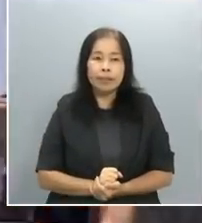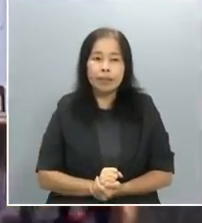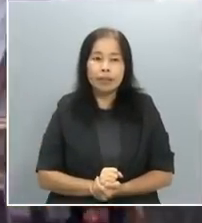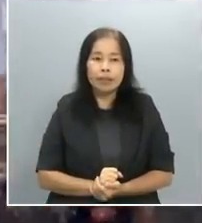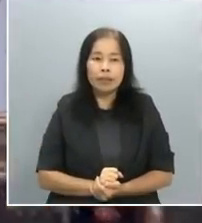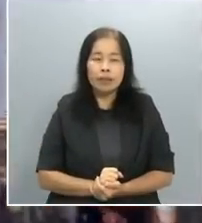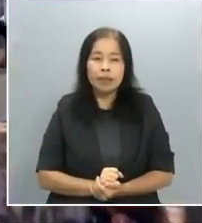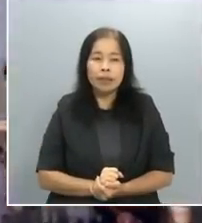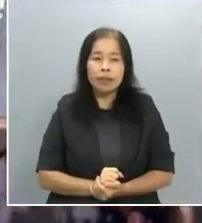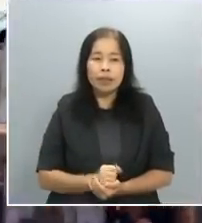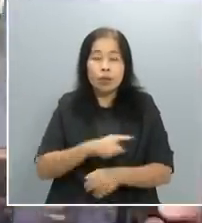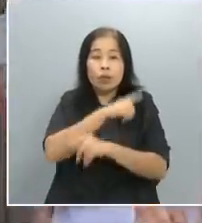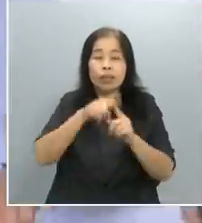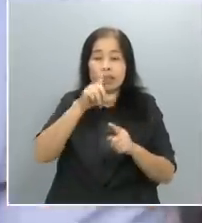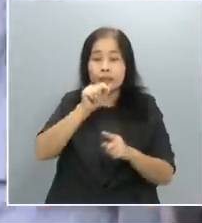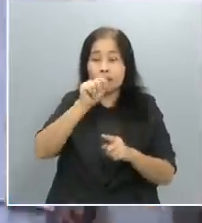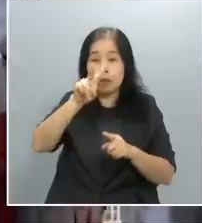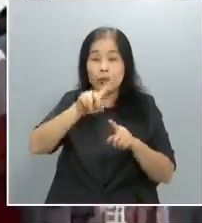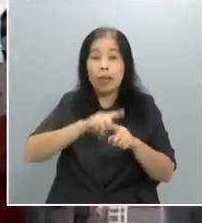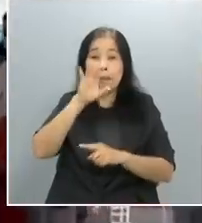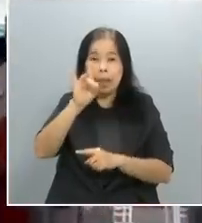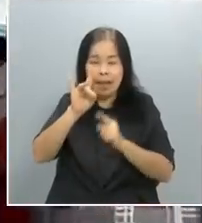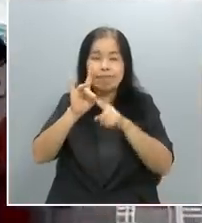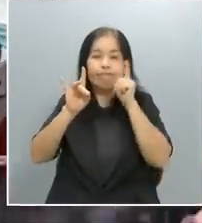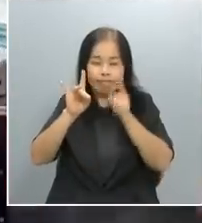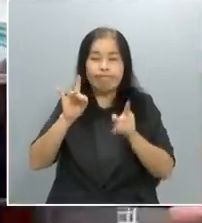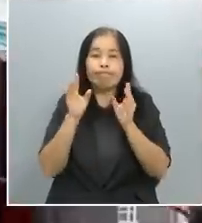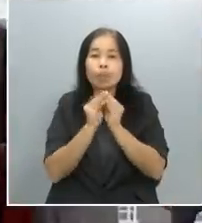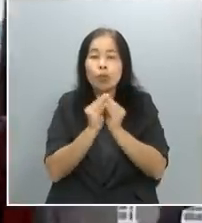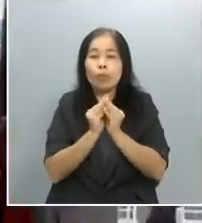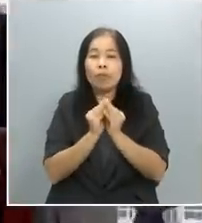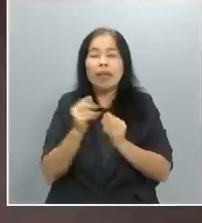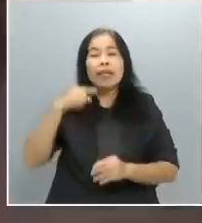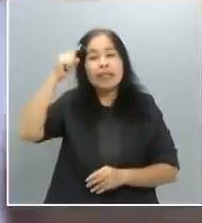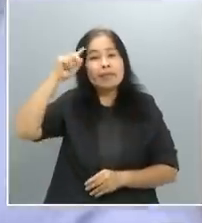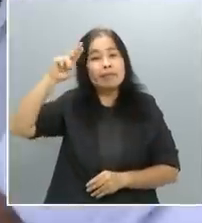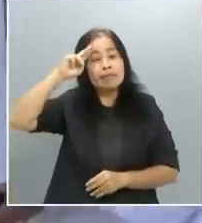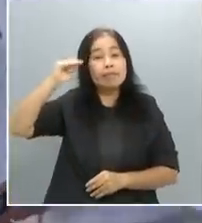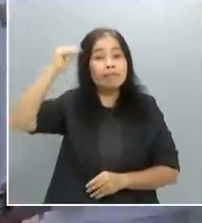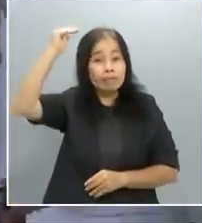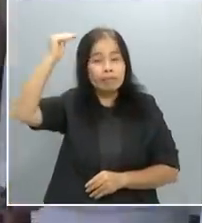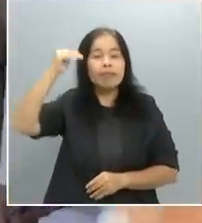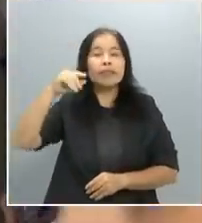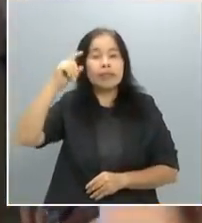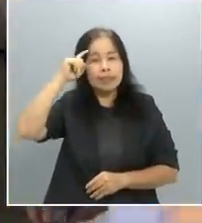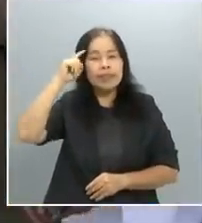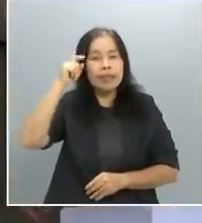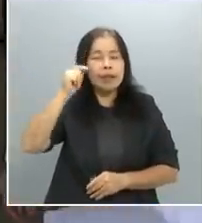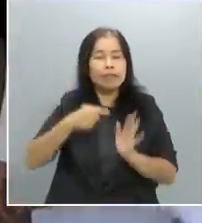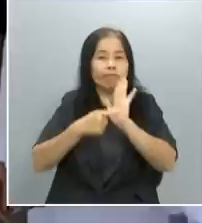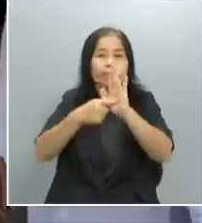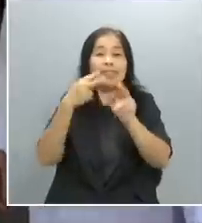าไม่น่าจะมีเปลี่ยนแปลงคุณเศรษฐาทวีสินก็น่าจะได้รับเลือกเป็นนายกรัฐมนต